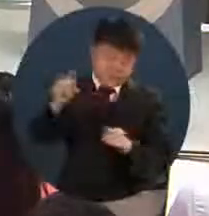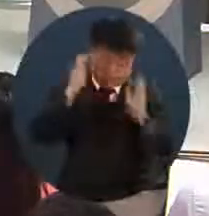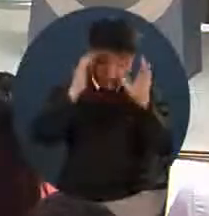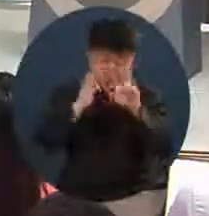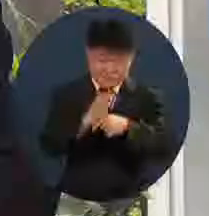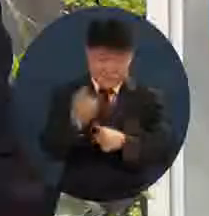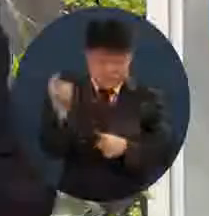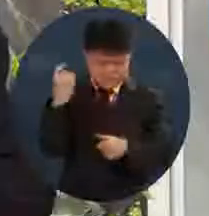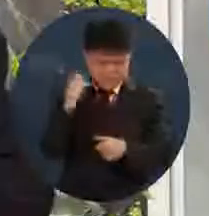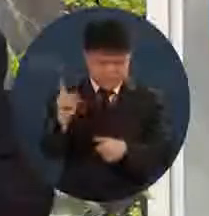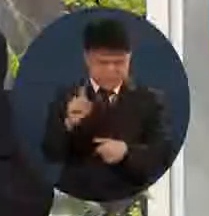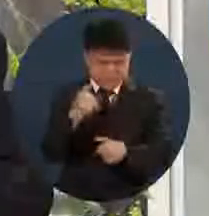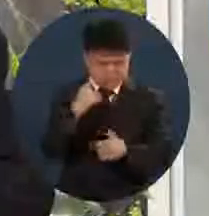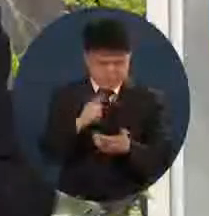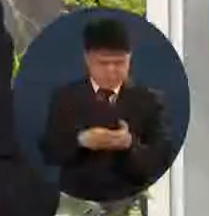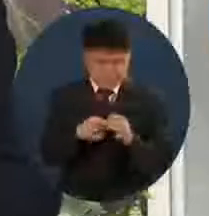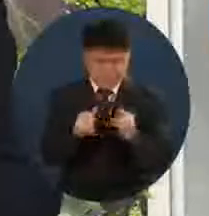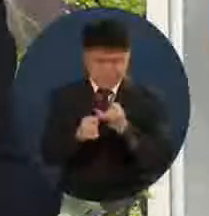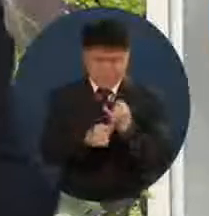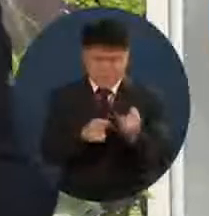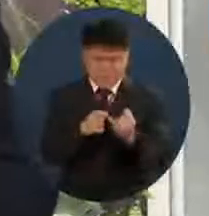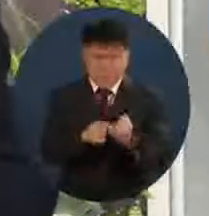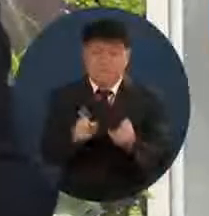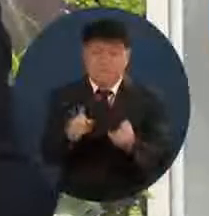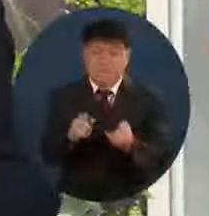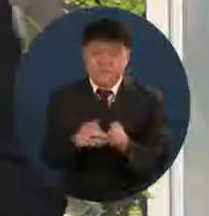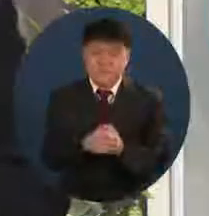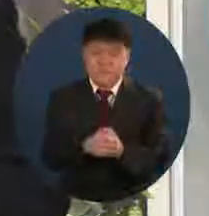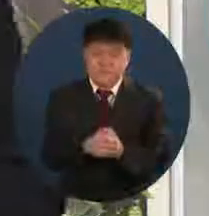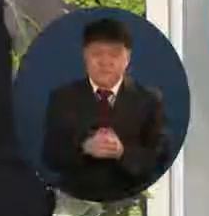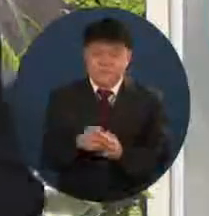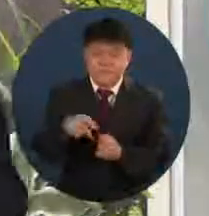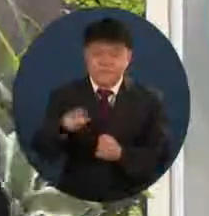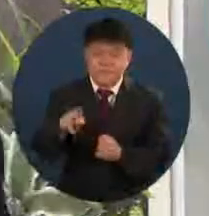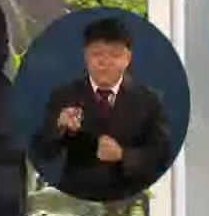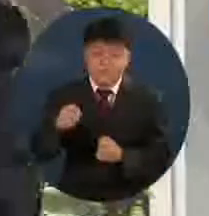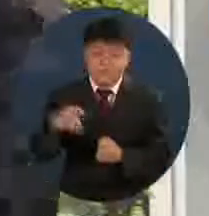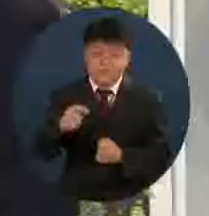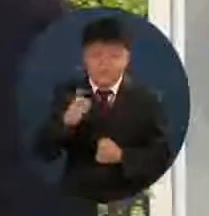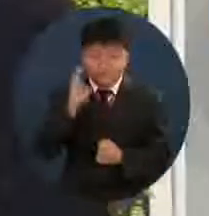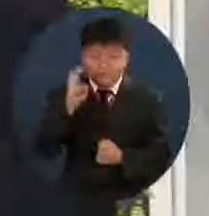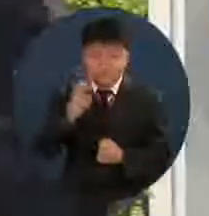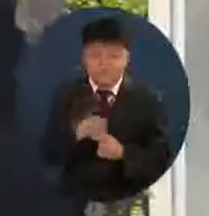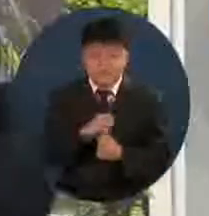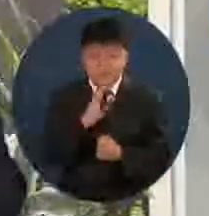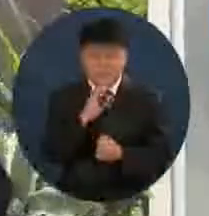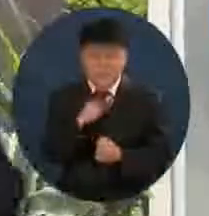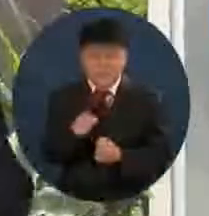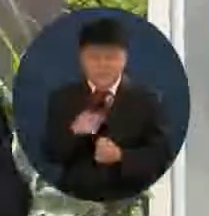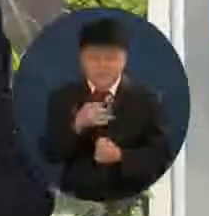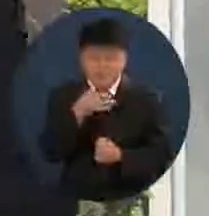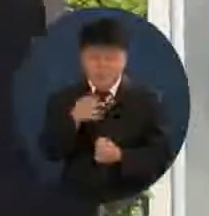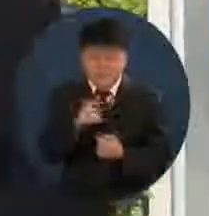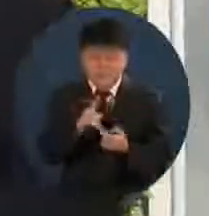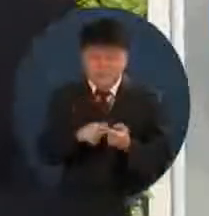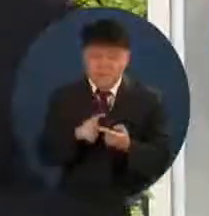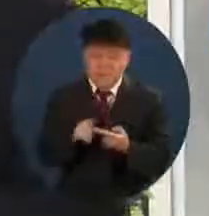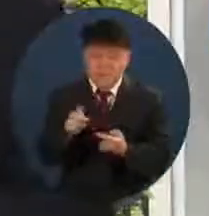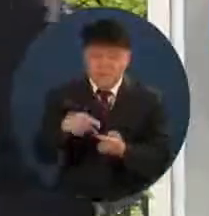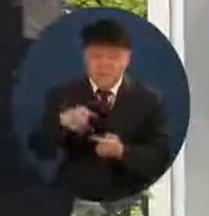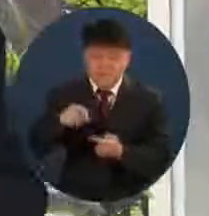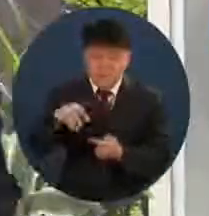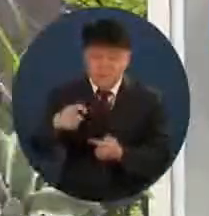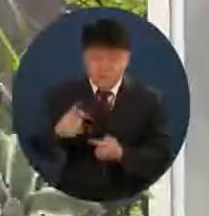얘기로는 그 발견한 사람의 부인 이름이 아마 샤론이었던 모양입니다. 그러니까 저건 발음하기 따라서는 샤론으로 발음도